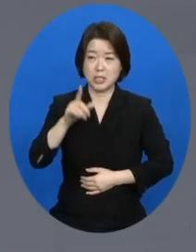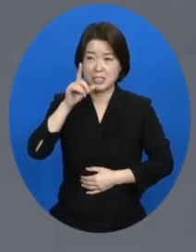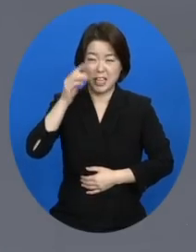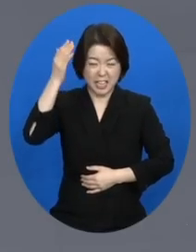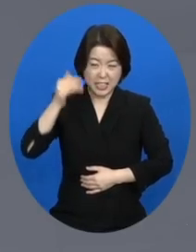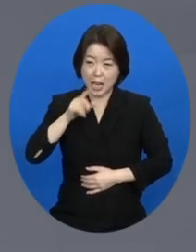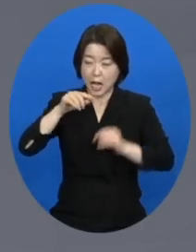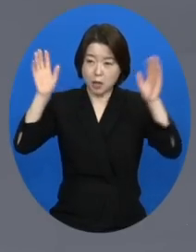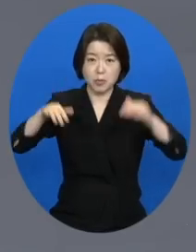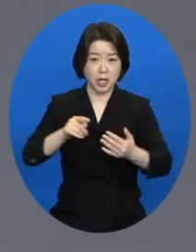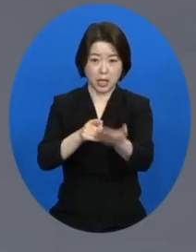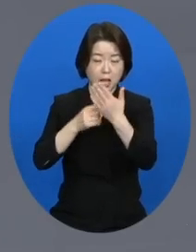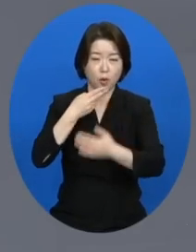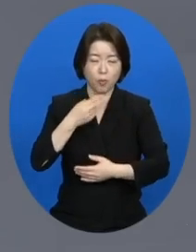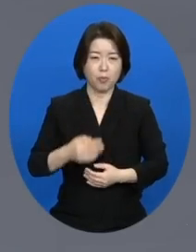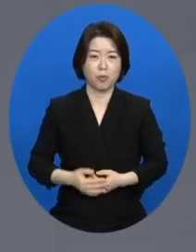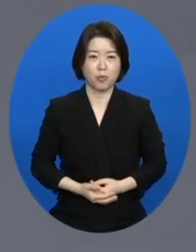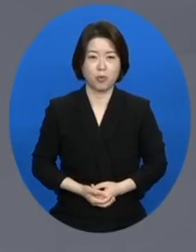나타났어요.